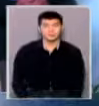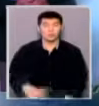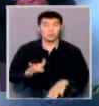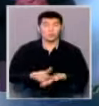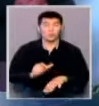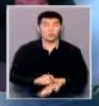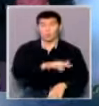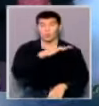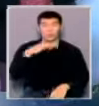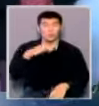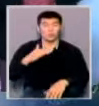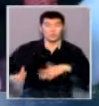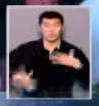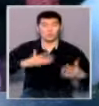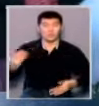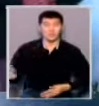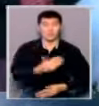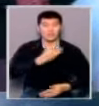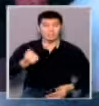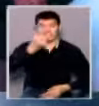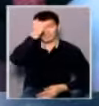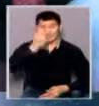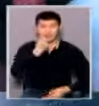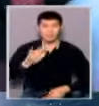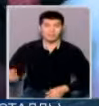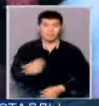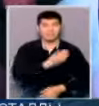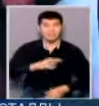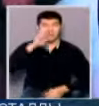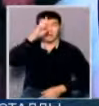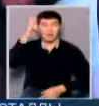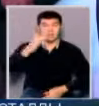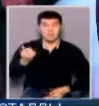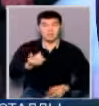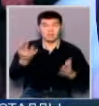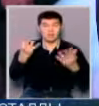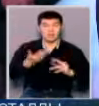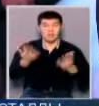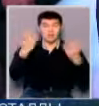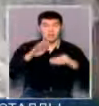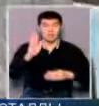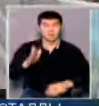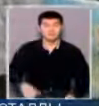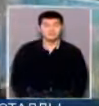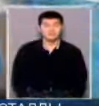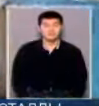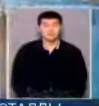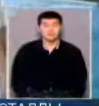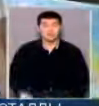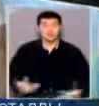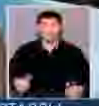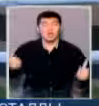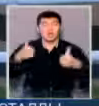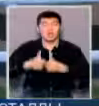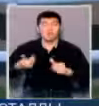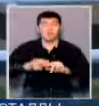қуаныштымын. Бәріңізге рахмет. Бәріңізге де Алла риза болсын. Амин. Шаршалаңдағы